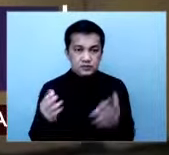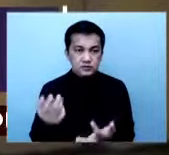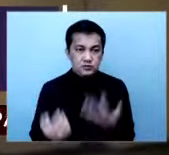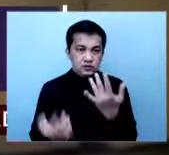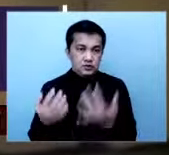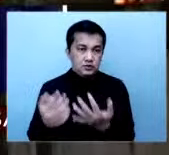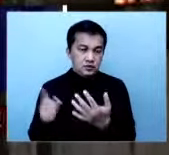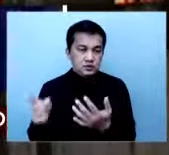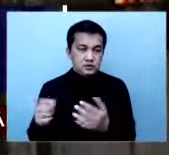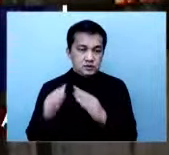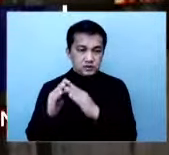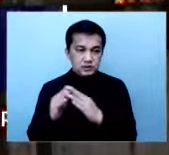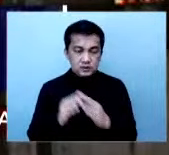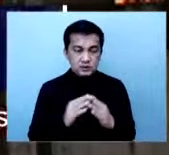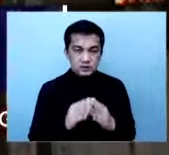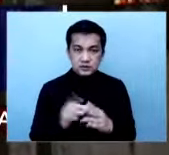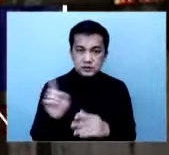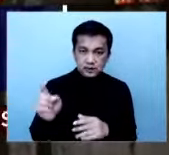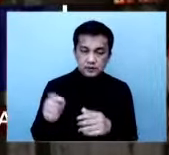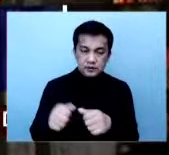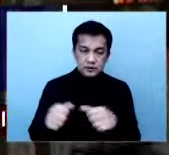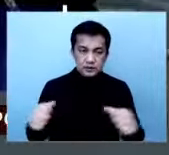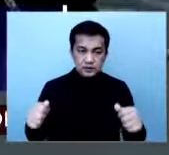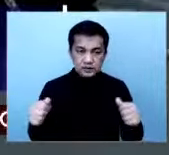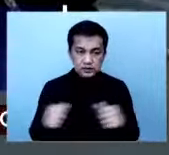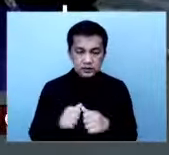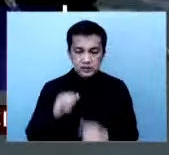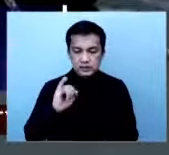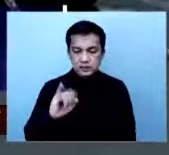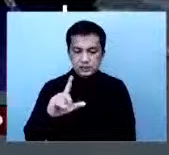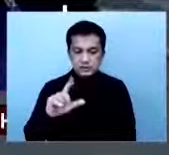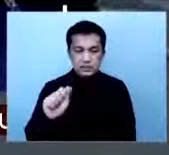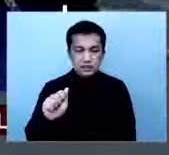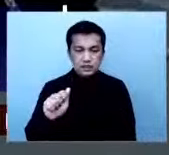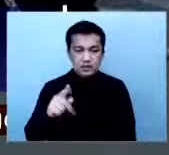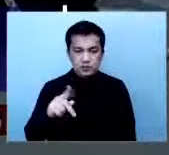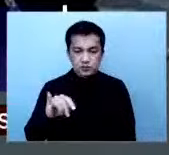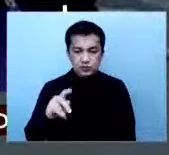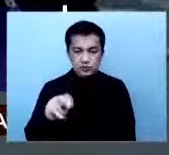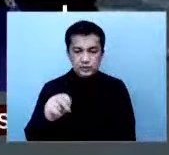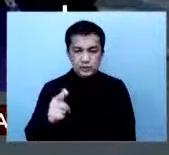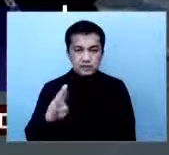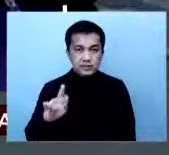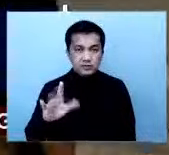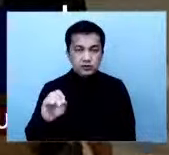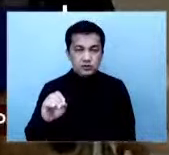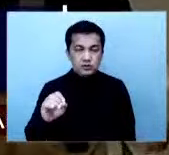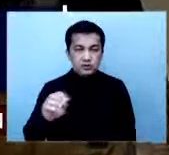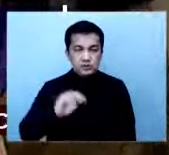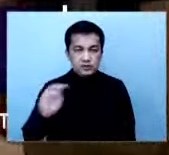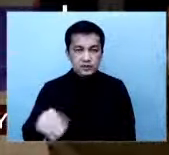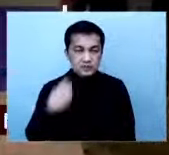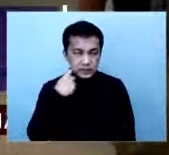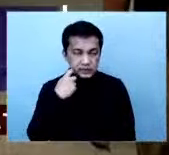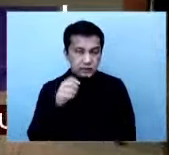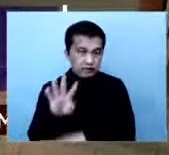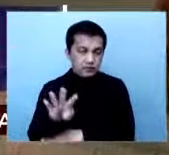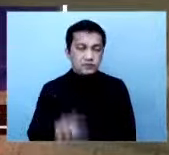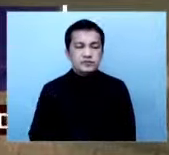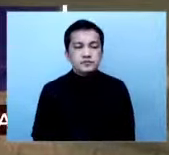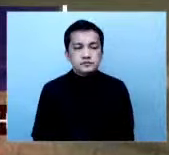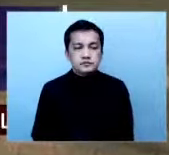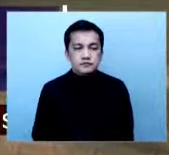sa residential area na ito sa Isla Puting Bato sa Maynila maga 4:00 kaninang hapon nasa